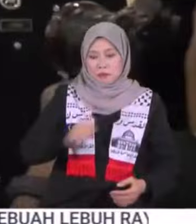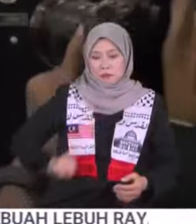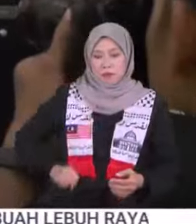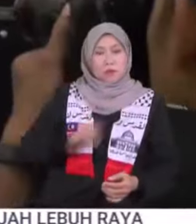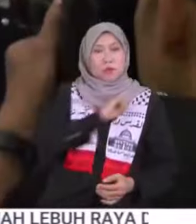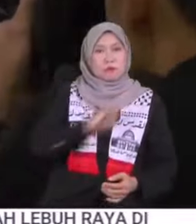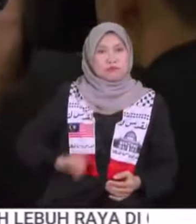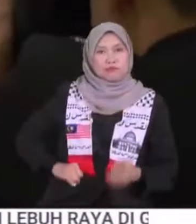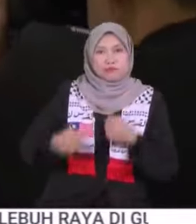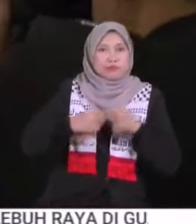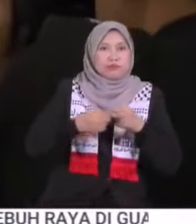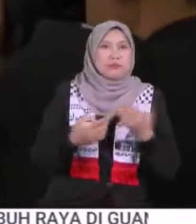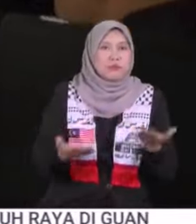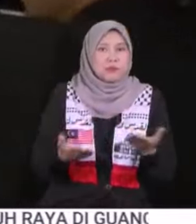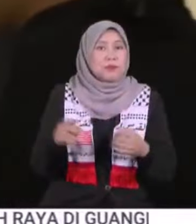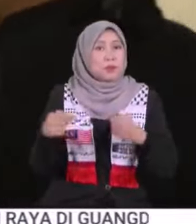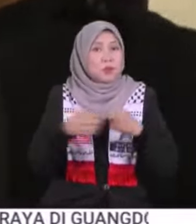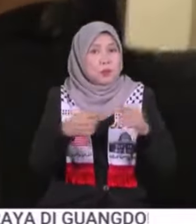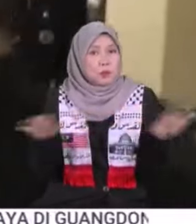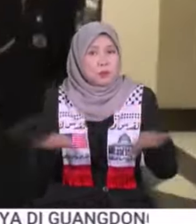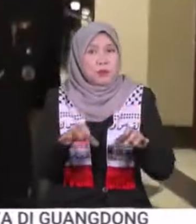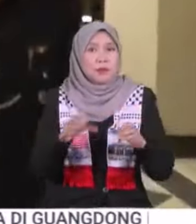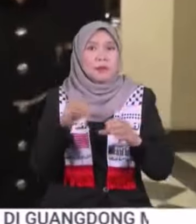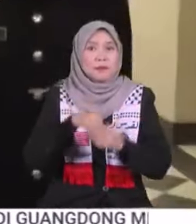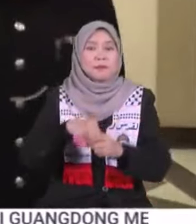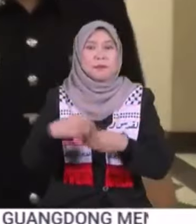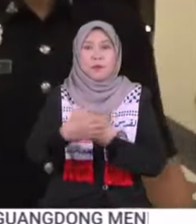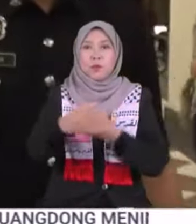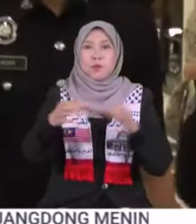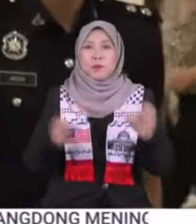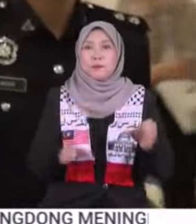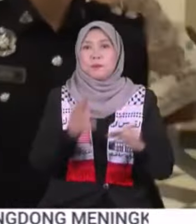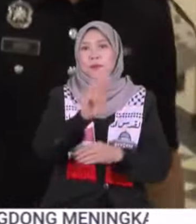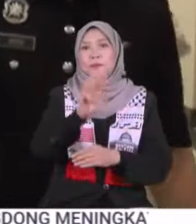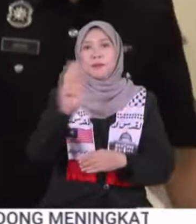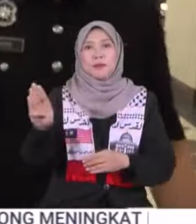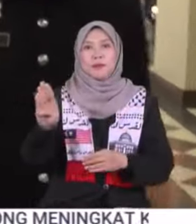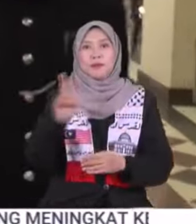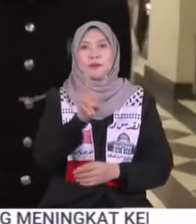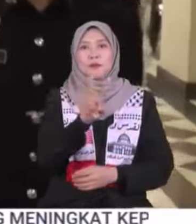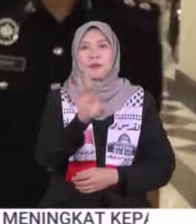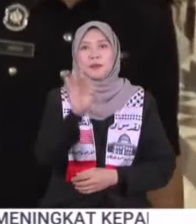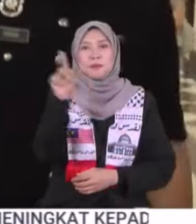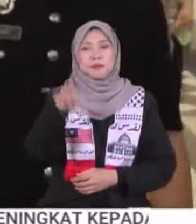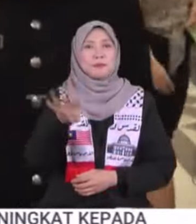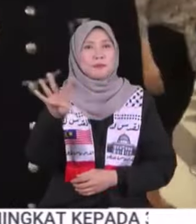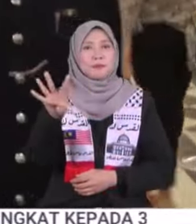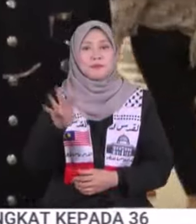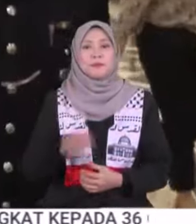miliknya. Dia dituduh melakukan perbuatan itu di sebuah kondominium di Bukit Bintang pada 29 April.